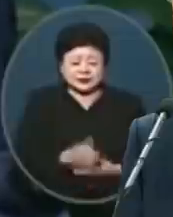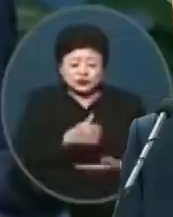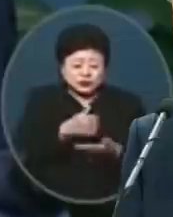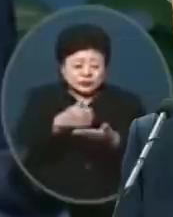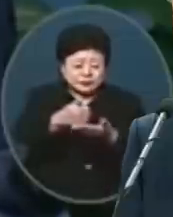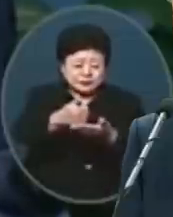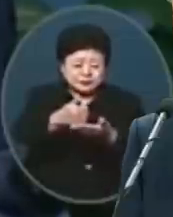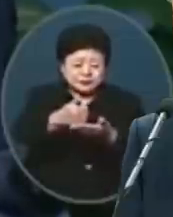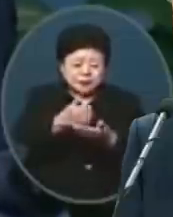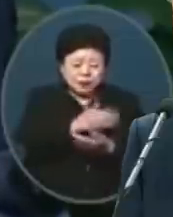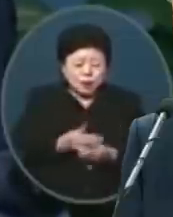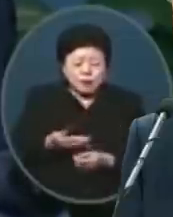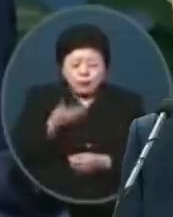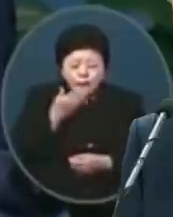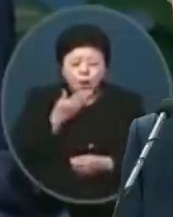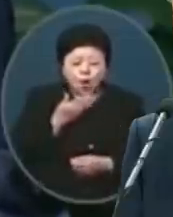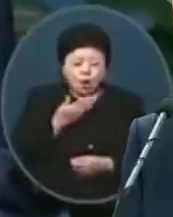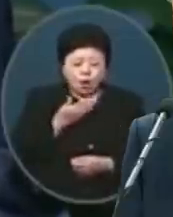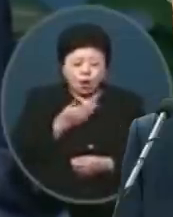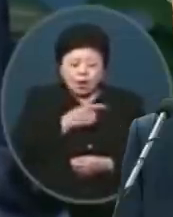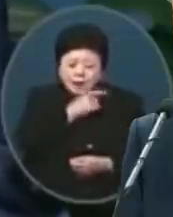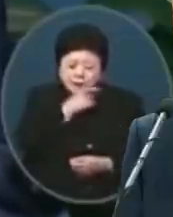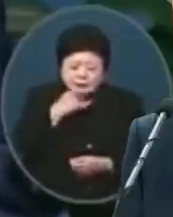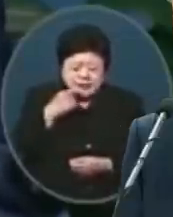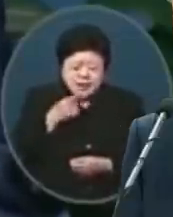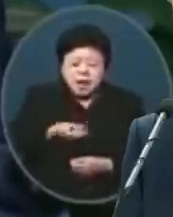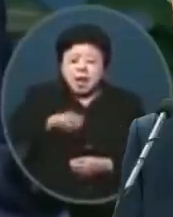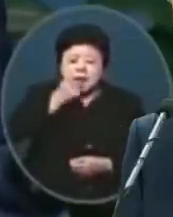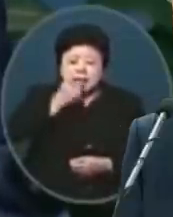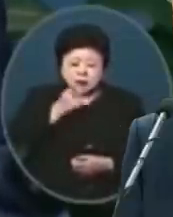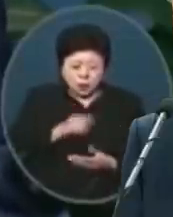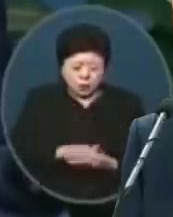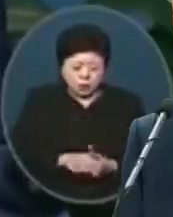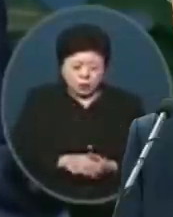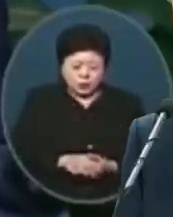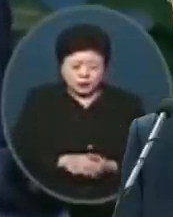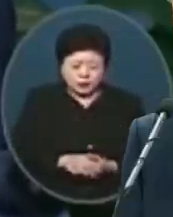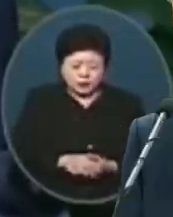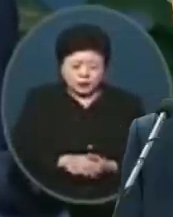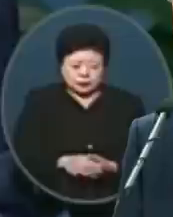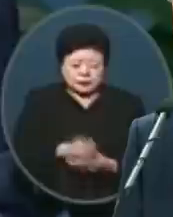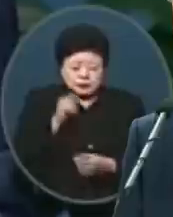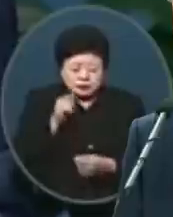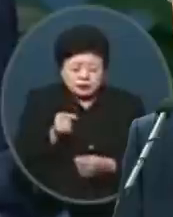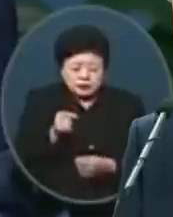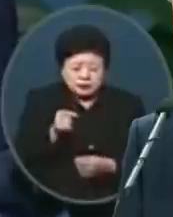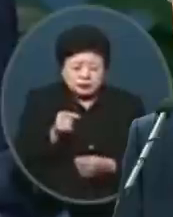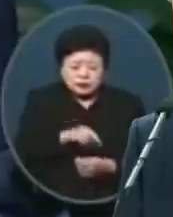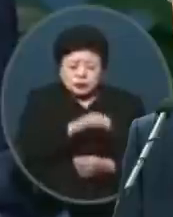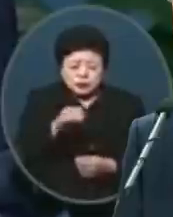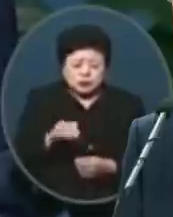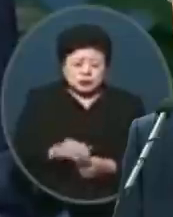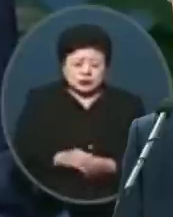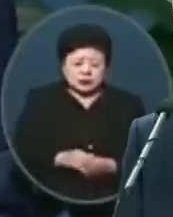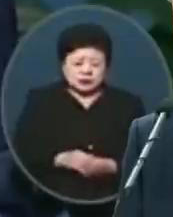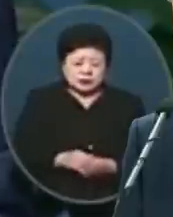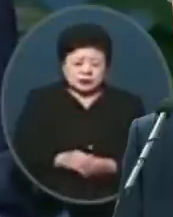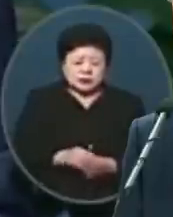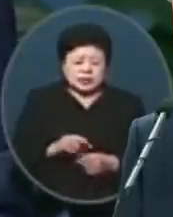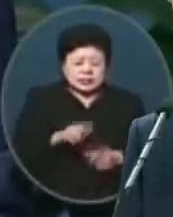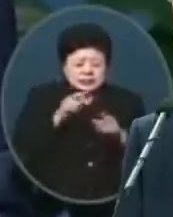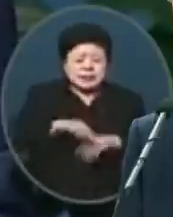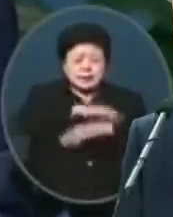주님의 몸을 먹고 주님의 피를 마시고 그것이 우리의 삶의